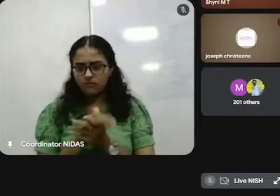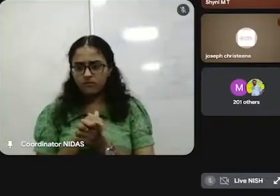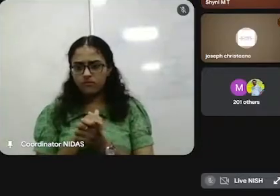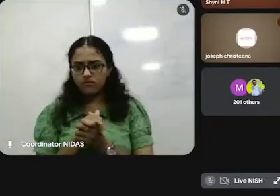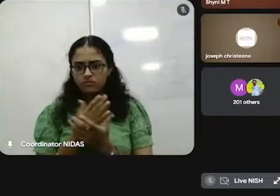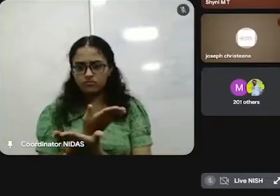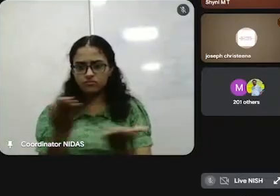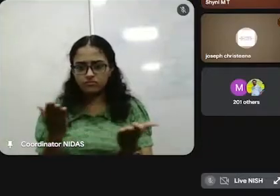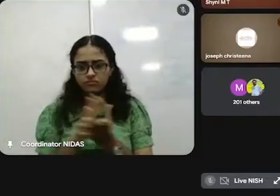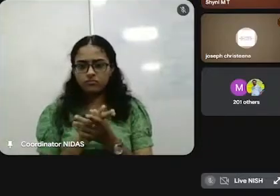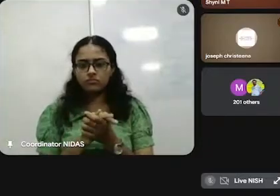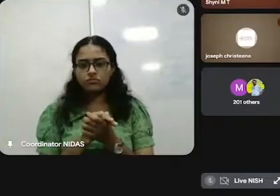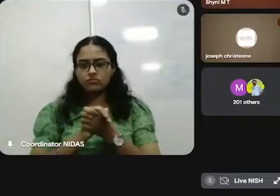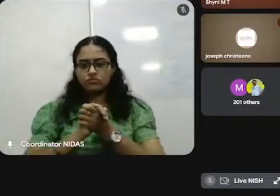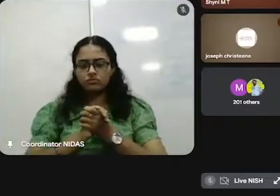ഹലോ മാം,